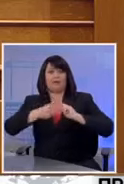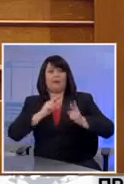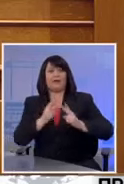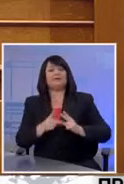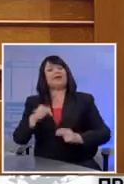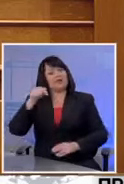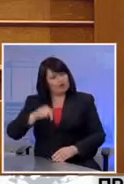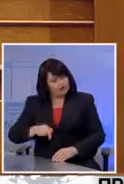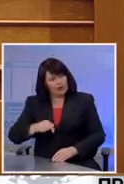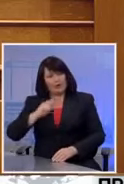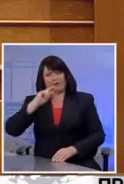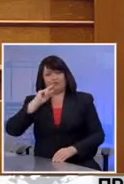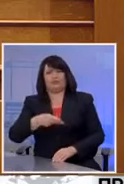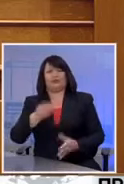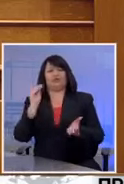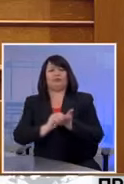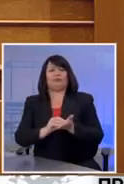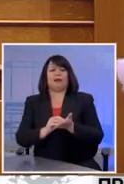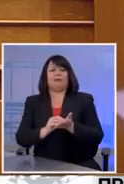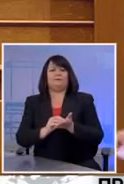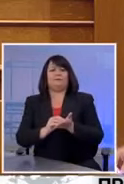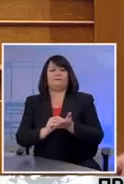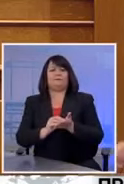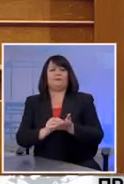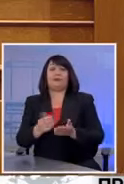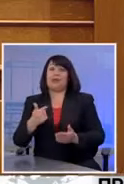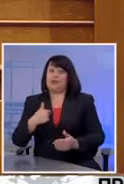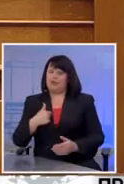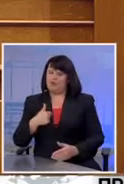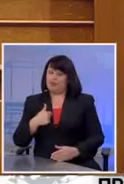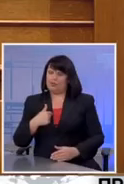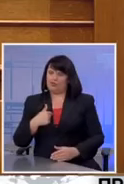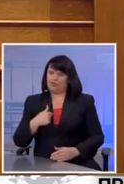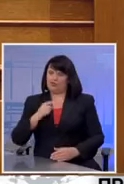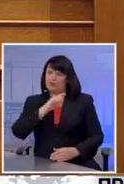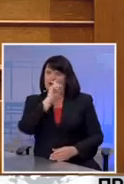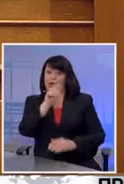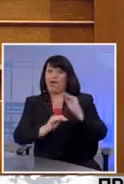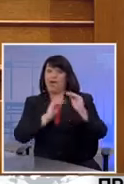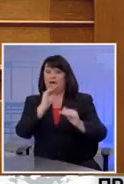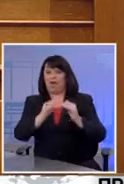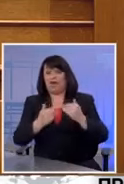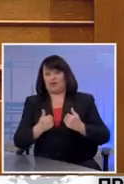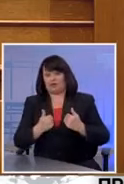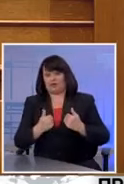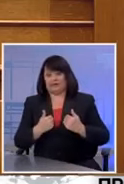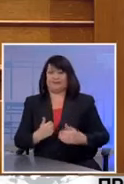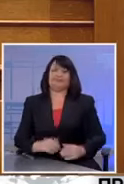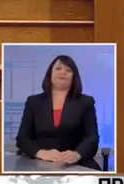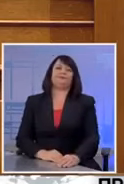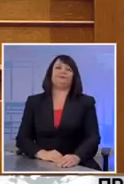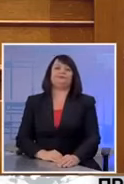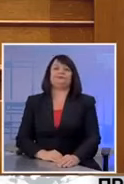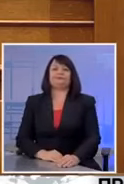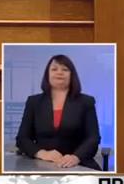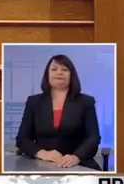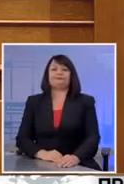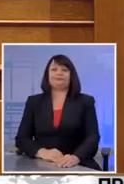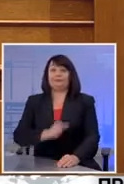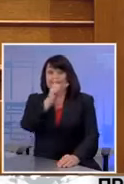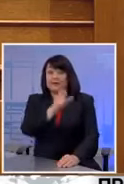αλλά θα σας απαντήσω για άλλη μια φορά και τώρα, θέτοντας κι εγώ όμως μια σειρά από δικές μου ερωτήσεις.